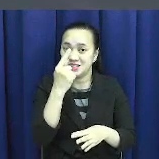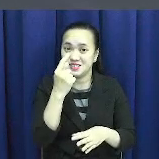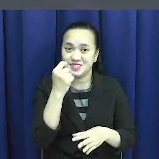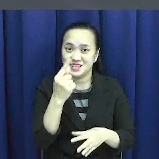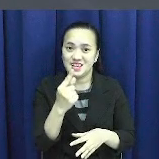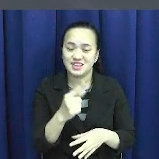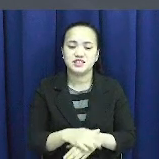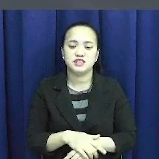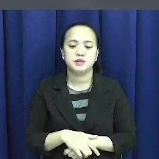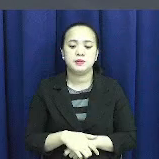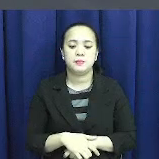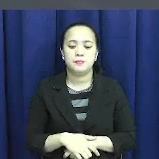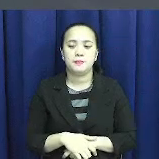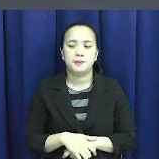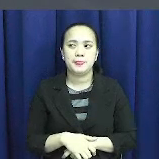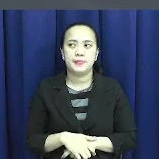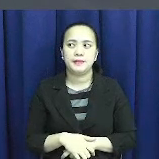leprosy.